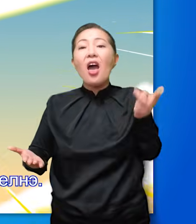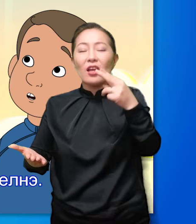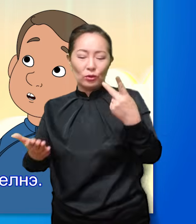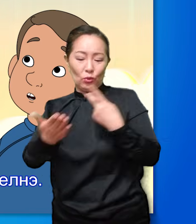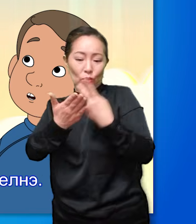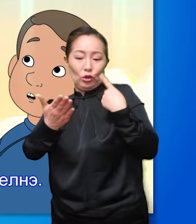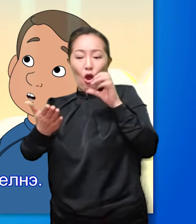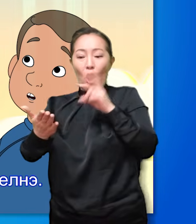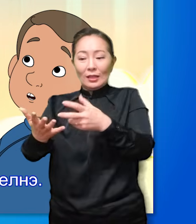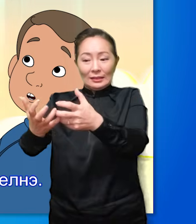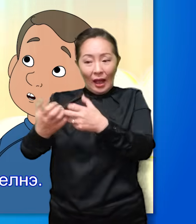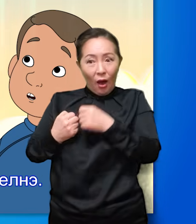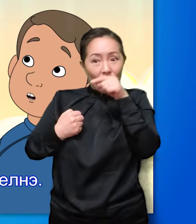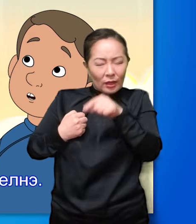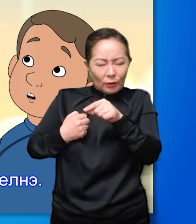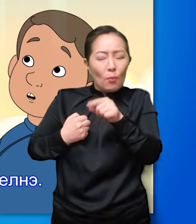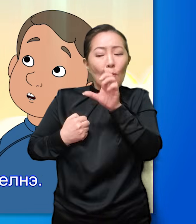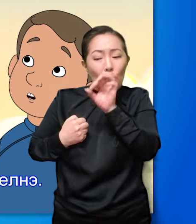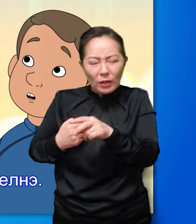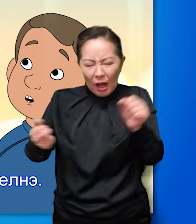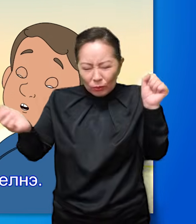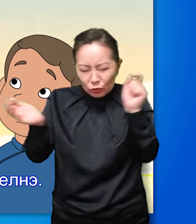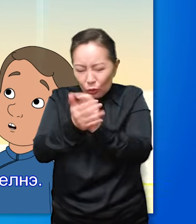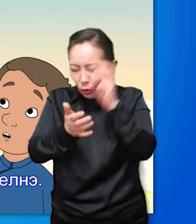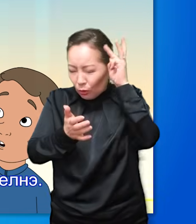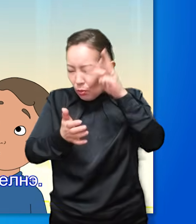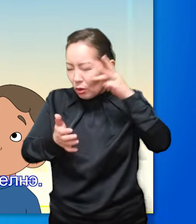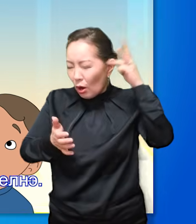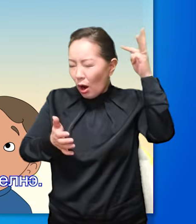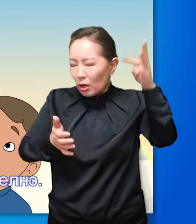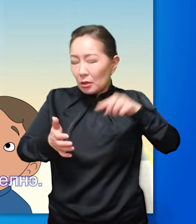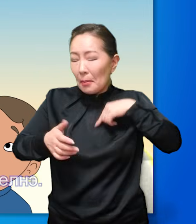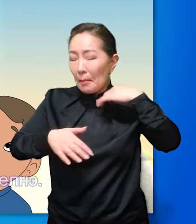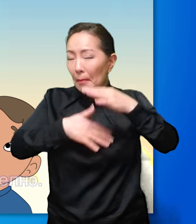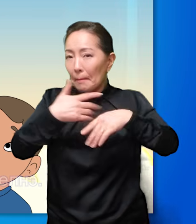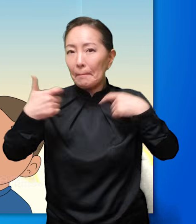авбас хамгийн чухал мөрөөдөл чинь бэлэн.